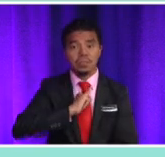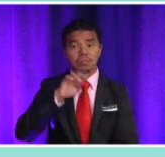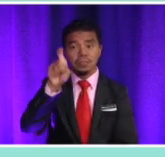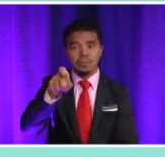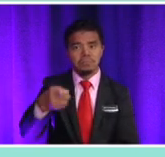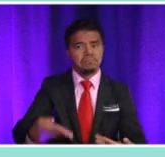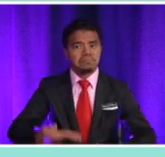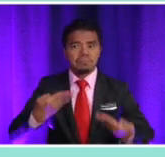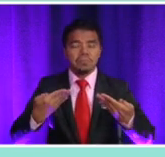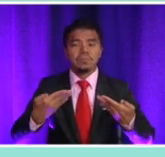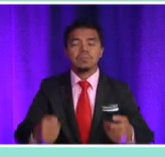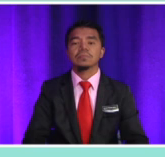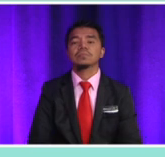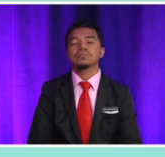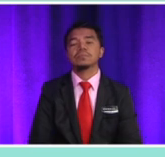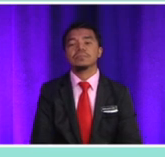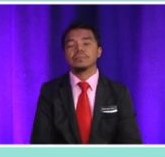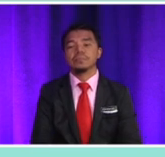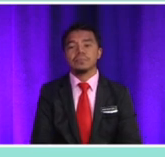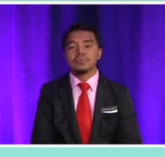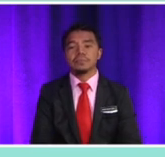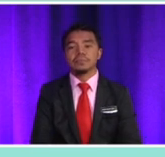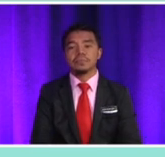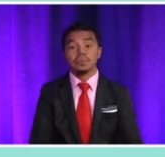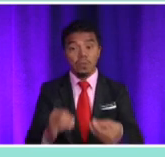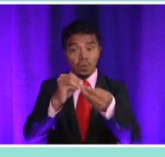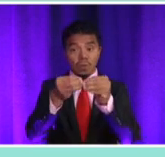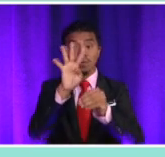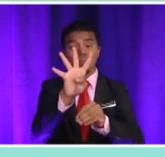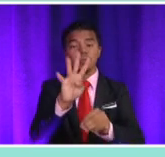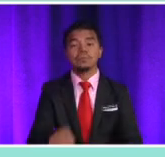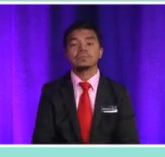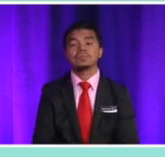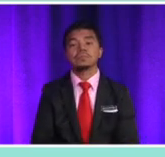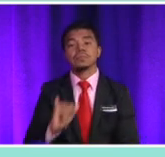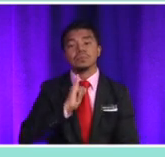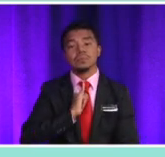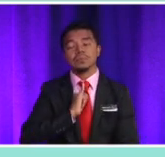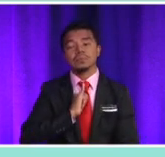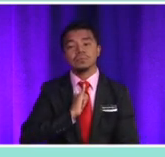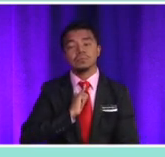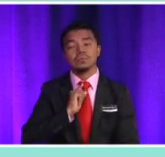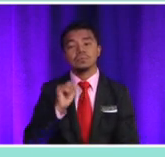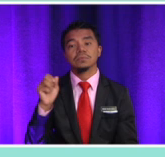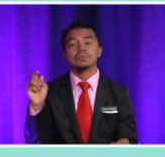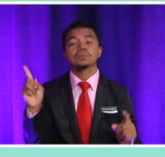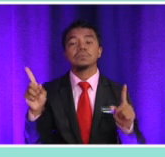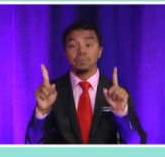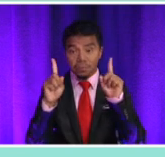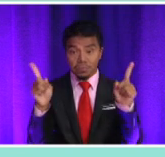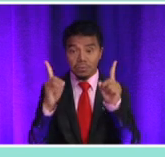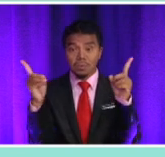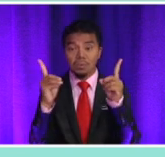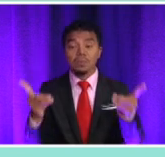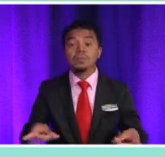saya ambil dan wawancara yang ketiga yang keempat saya mencuri bidang penebangan dan saya yakin akan